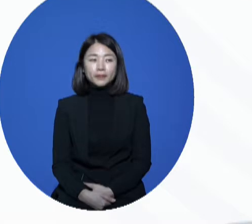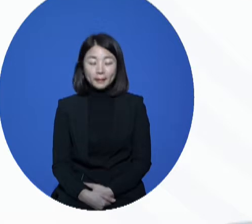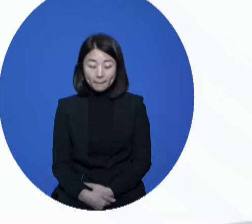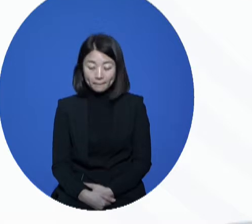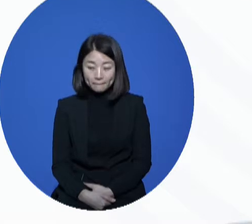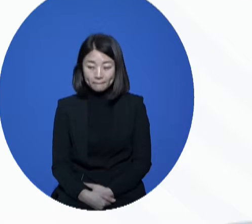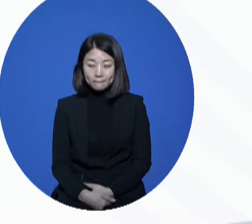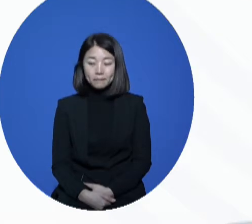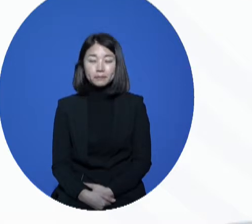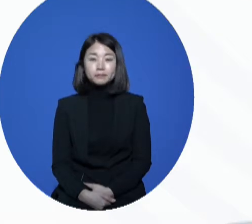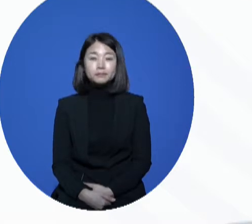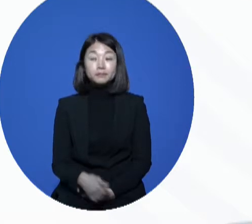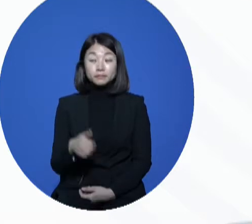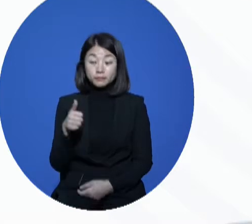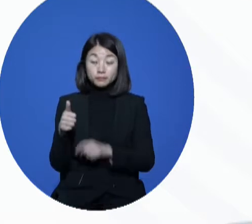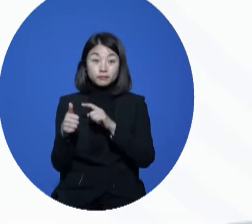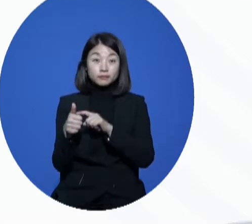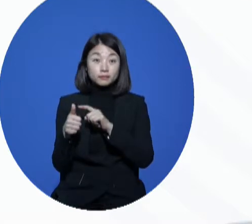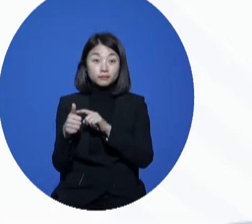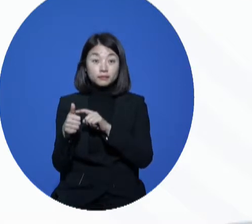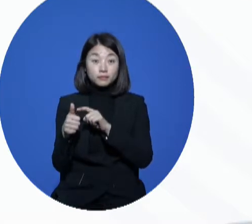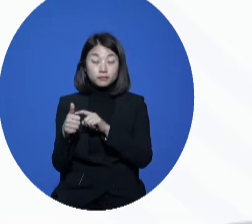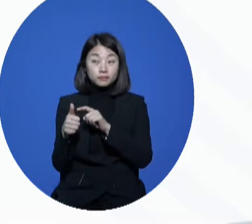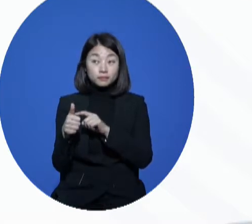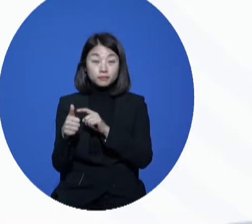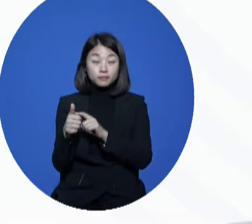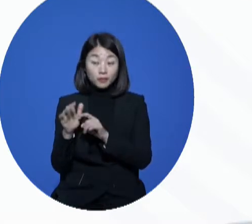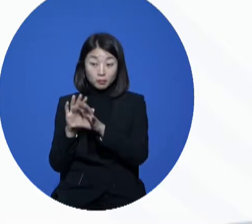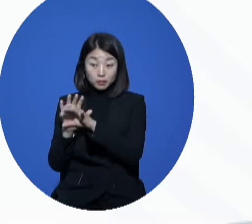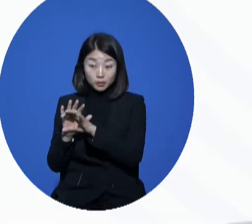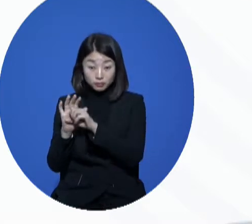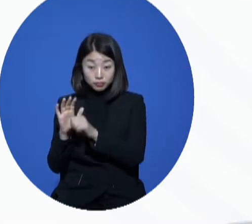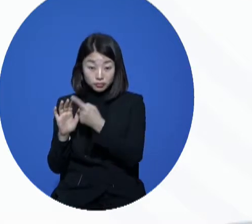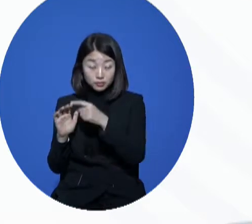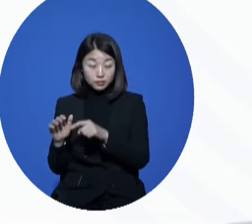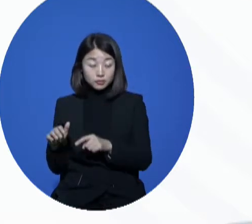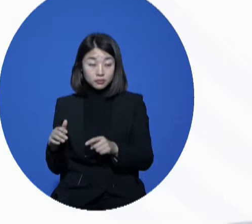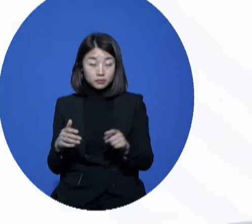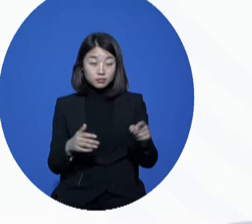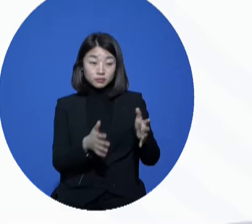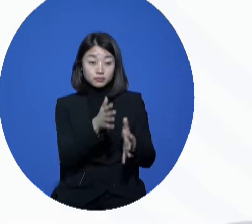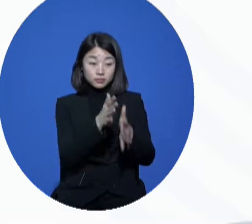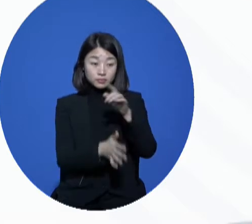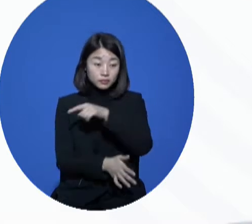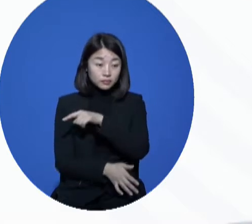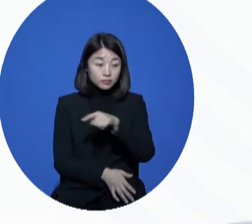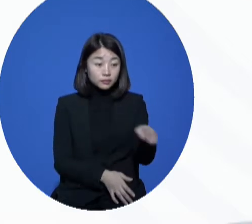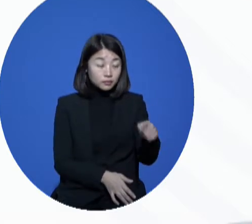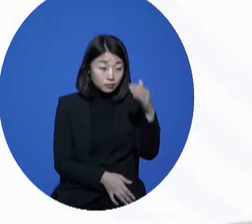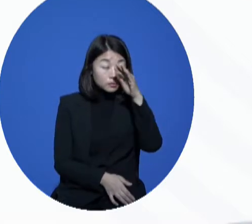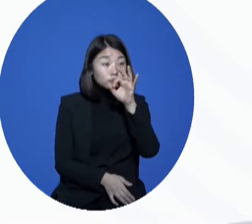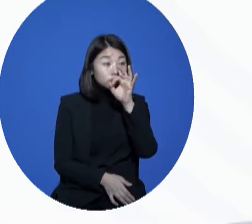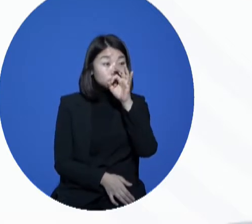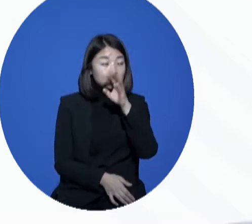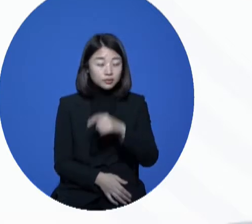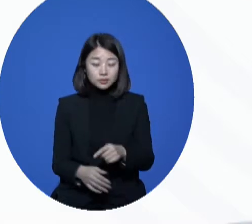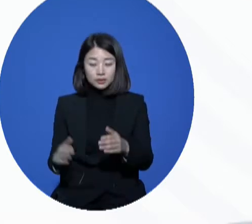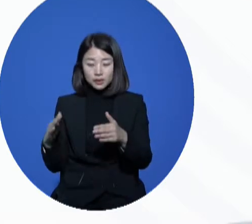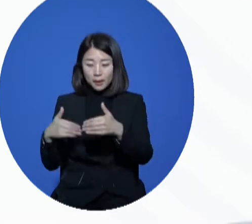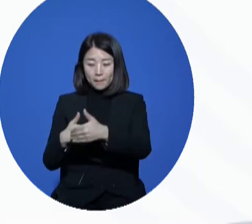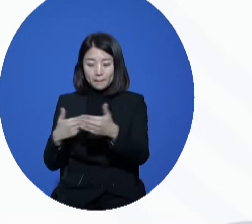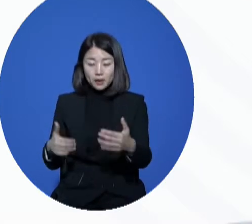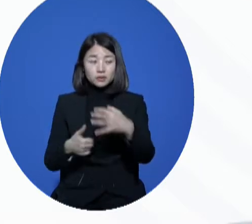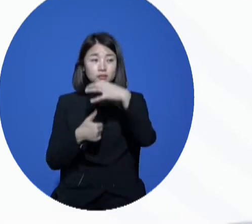그래서 그런데 코로나로 인해서 이 장애인이 도시로 방문할 수 없게 되었었고 방에